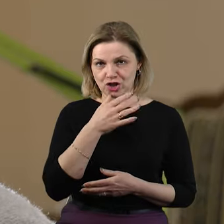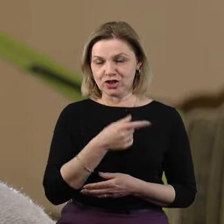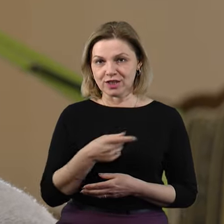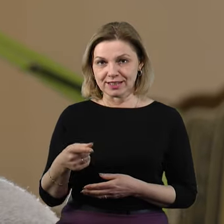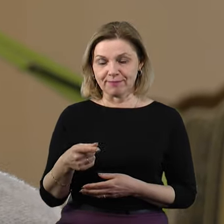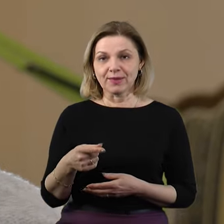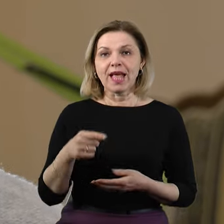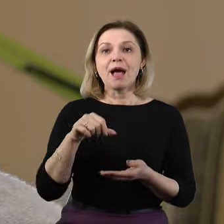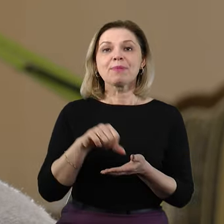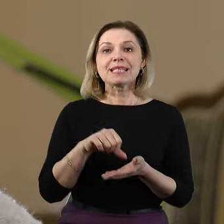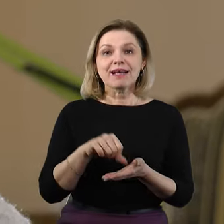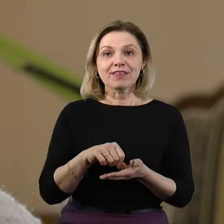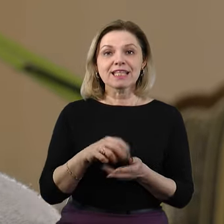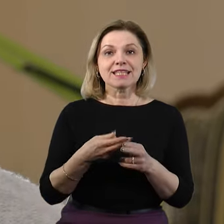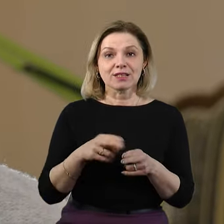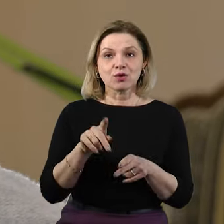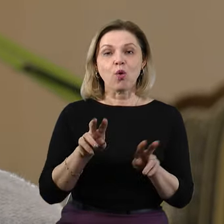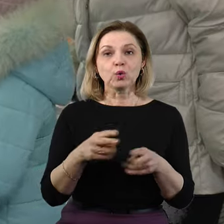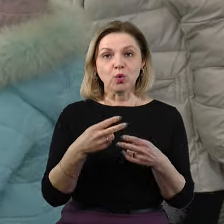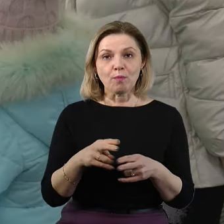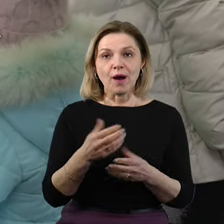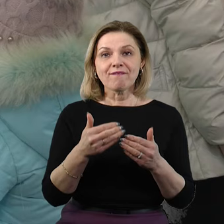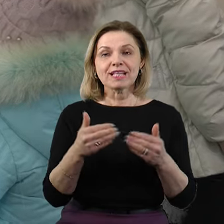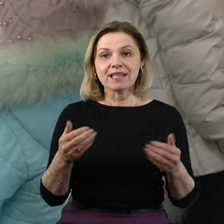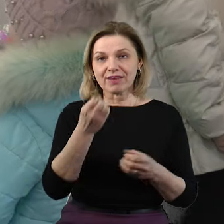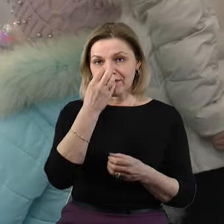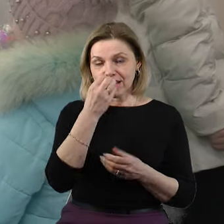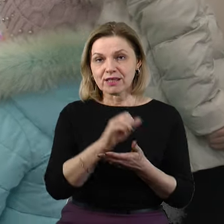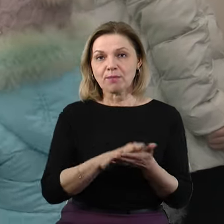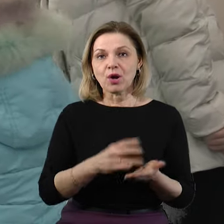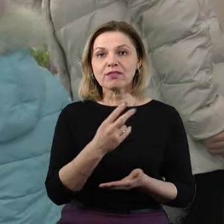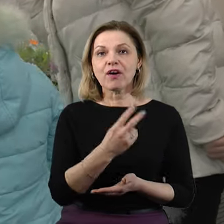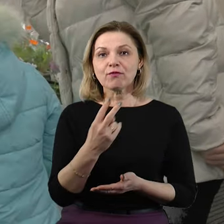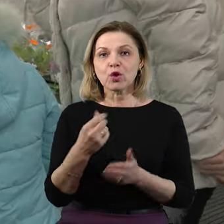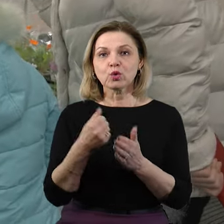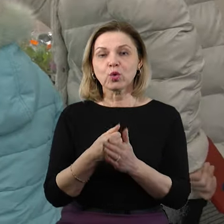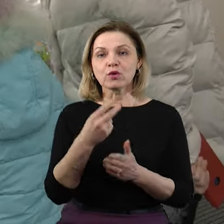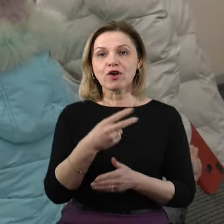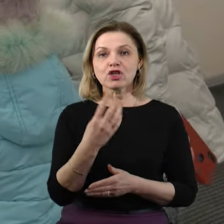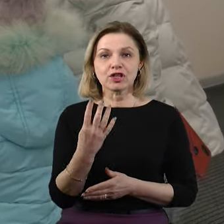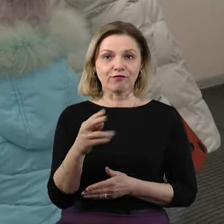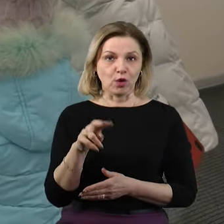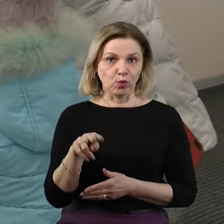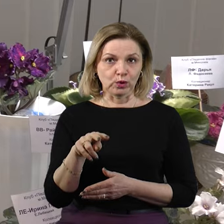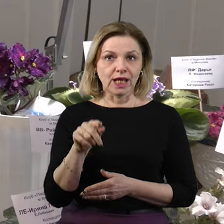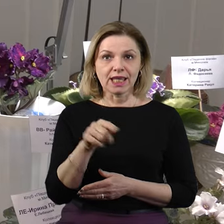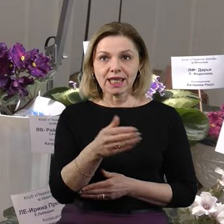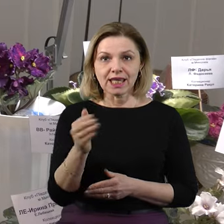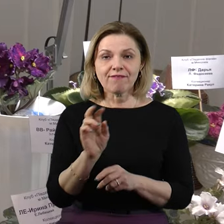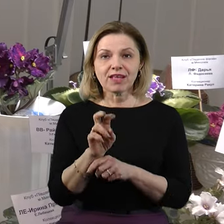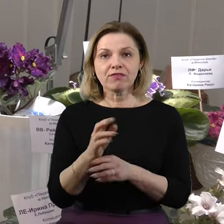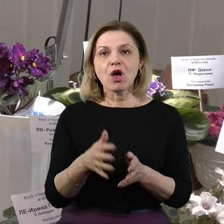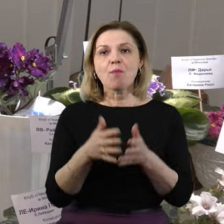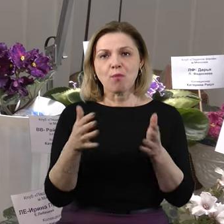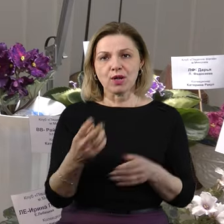представниці клубу Південна фіалка Олени Колісніченко виставка квітів тривала з 22 до 24 лютого її відвідали